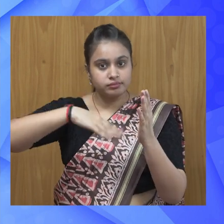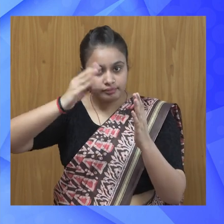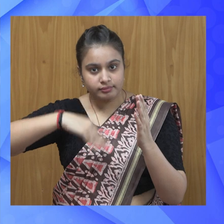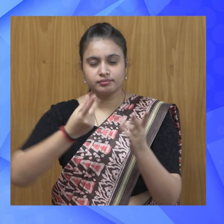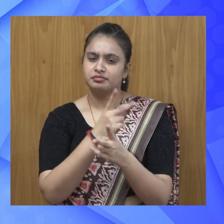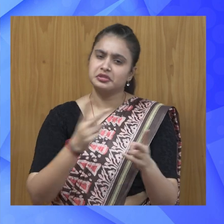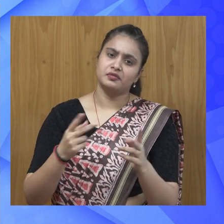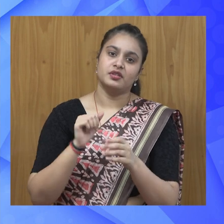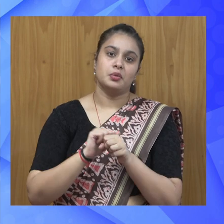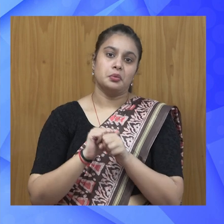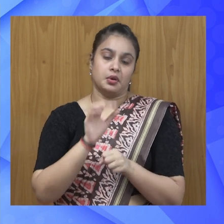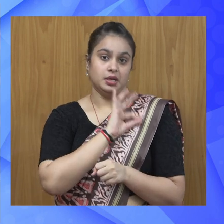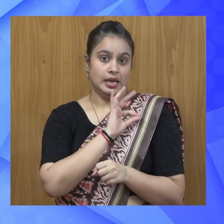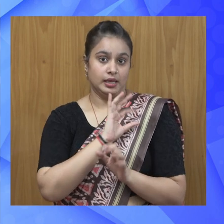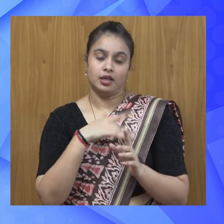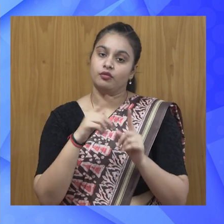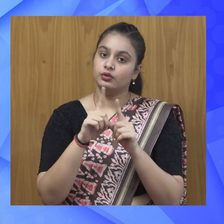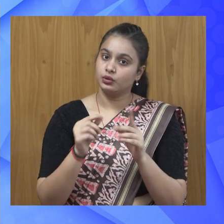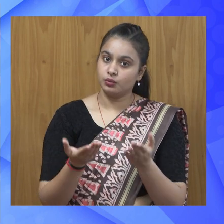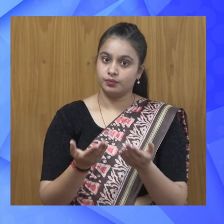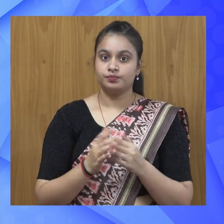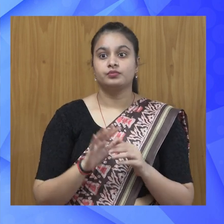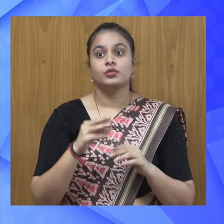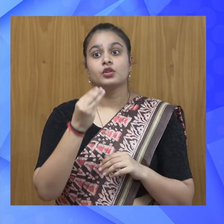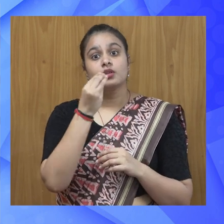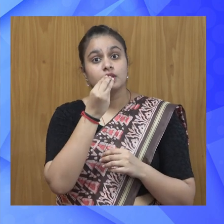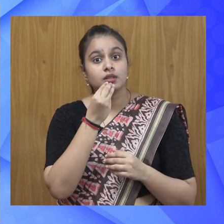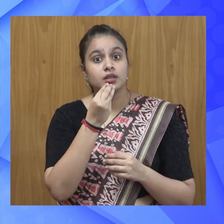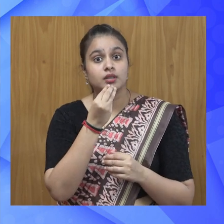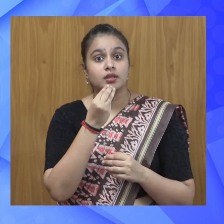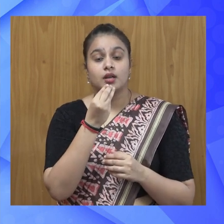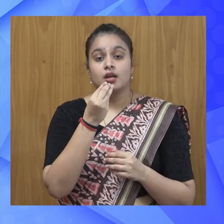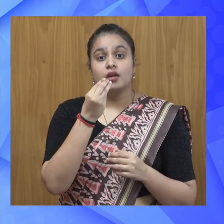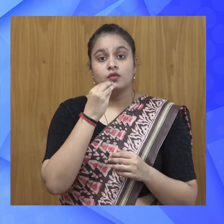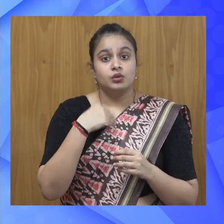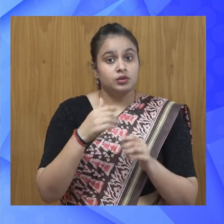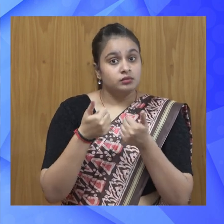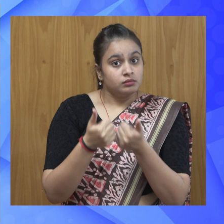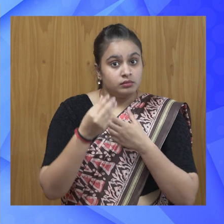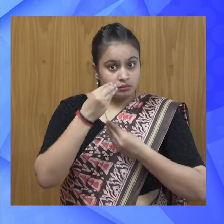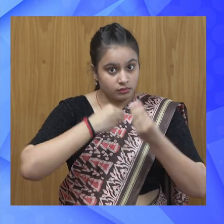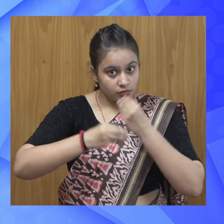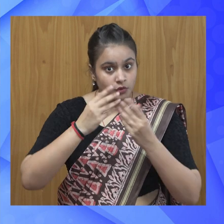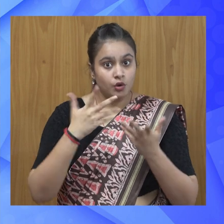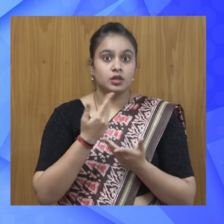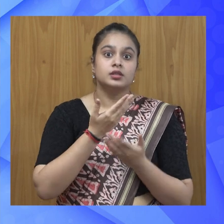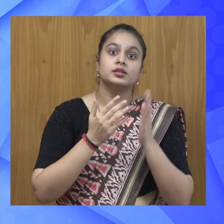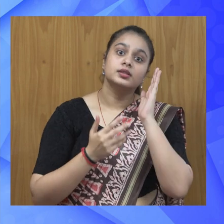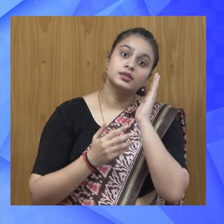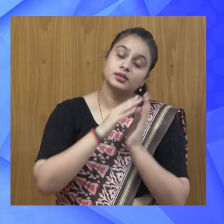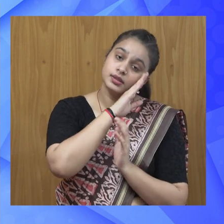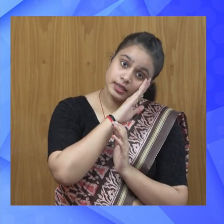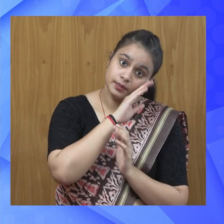है उसको भी आप नियमित रूप से कर सकते हैं। ईट हेल्दी फूड, अच्छी नींद लें, ये बहुत इंपॉर्टेंट चीज है, अक्सर बच्चे सोचते हैं